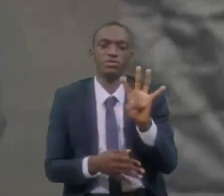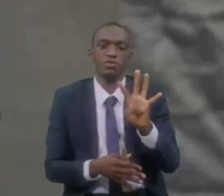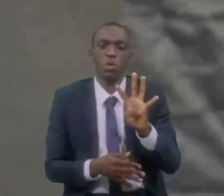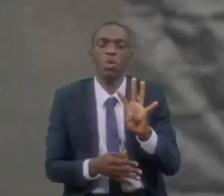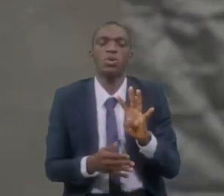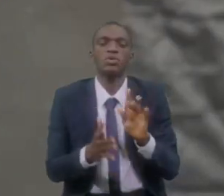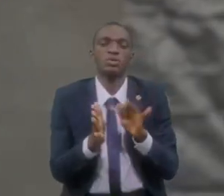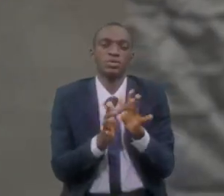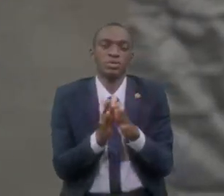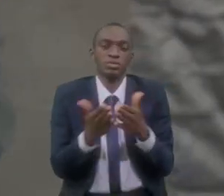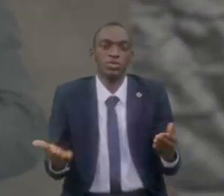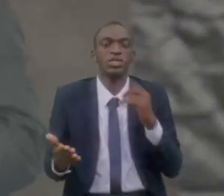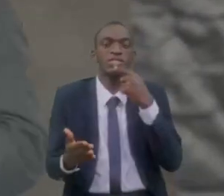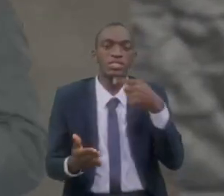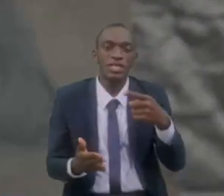4.